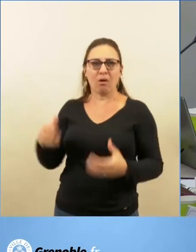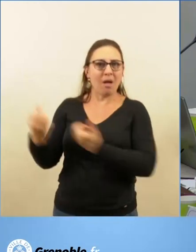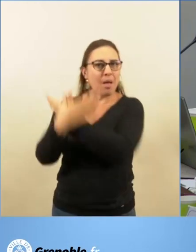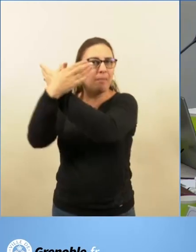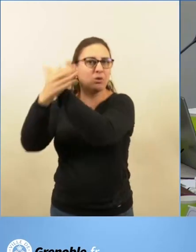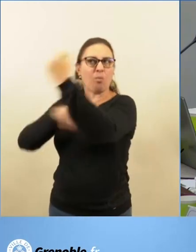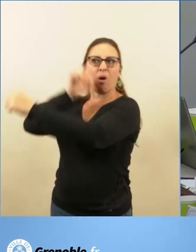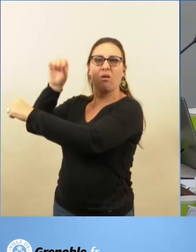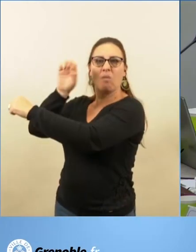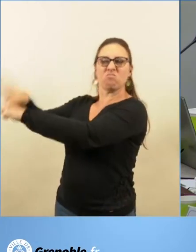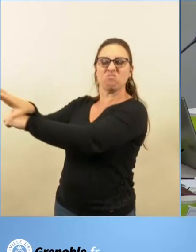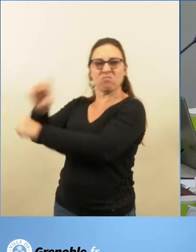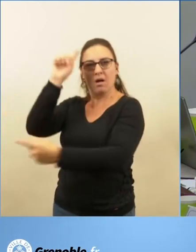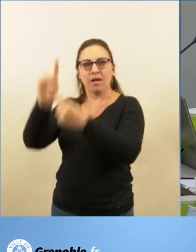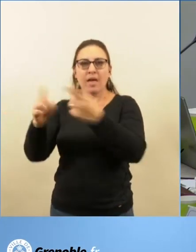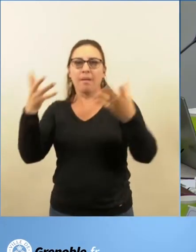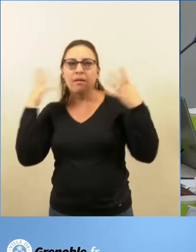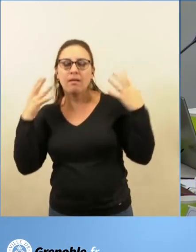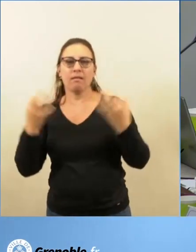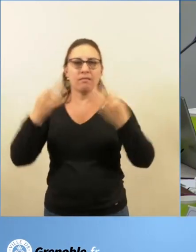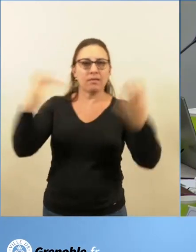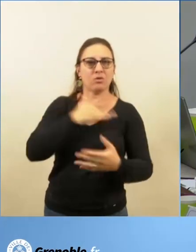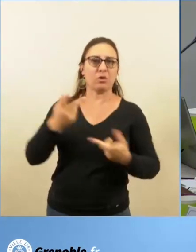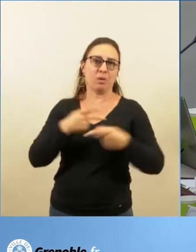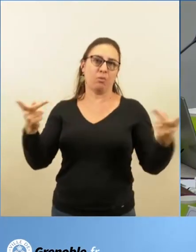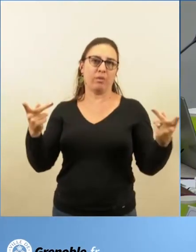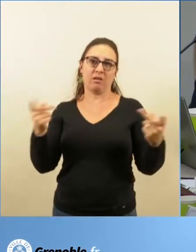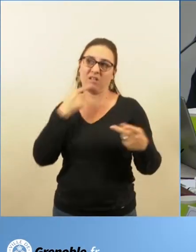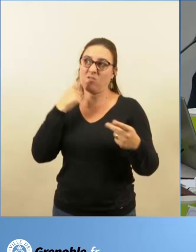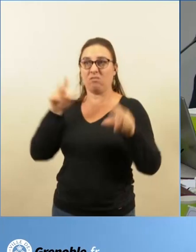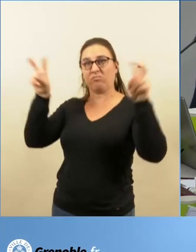en faveur de la qualité de l'air du climat et de la santé publique